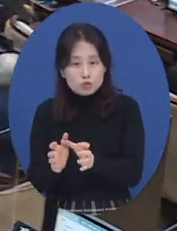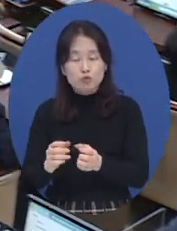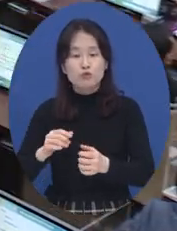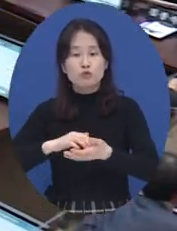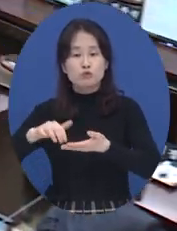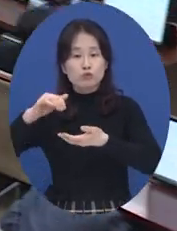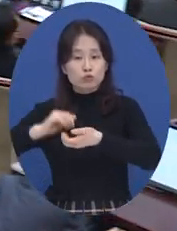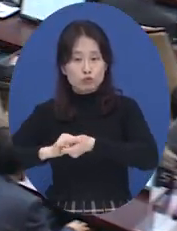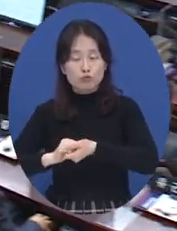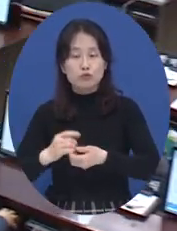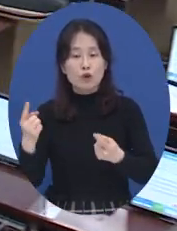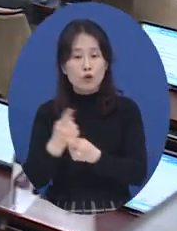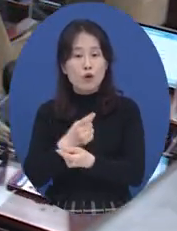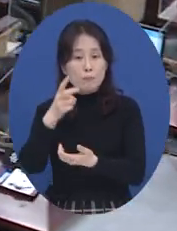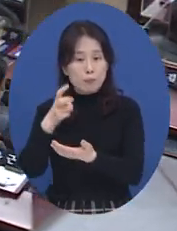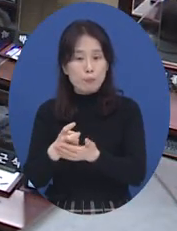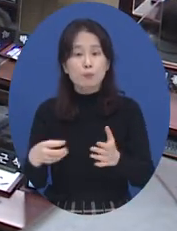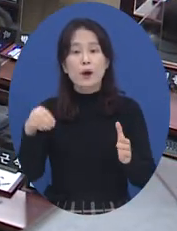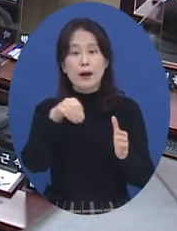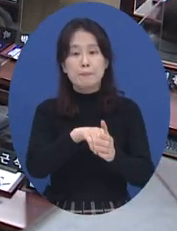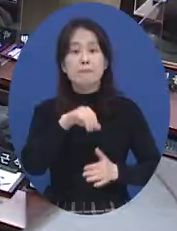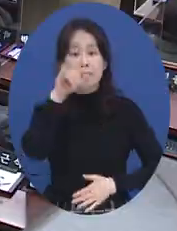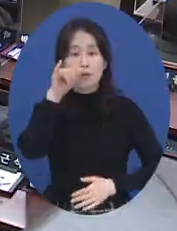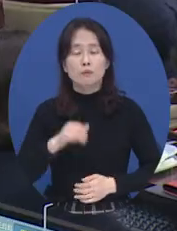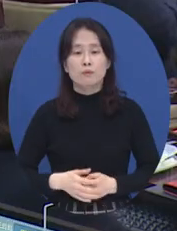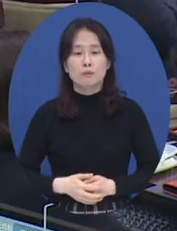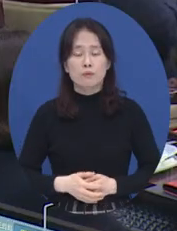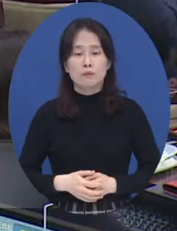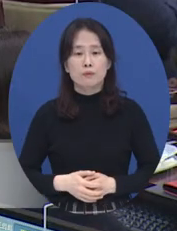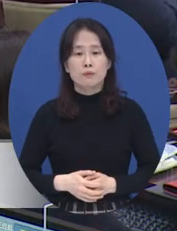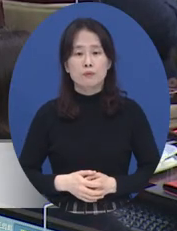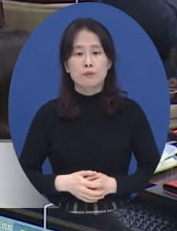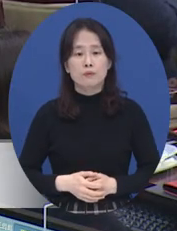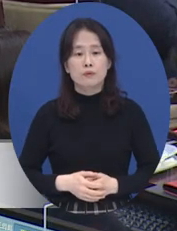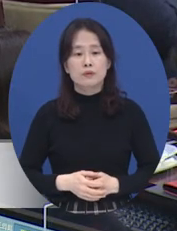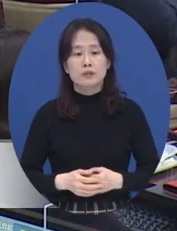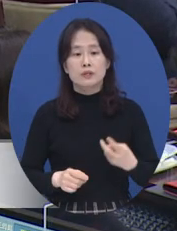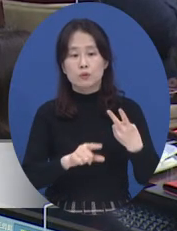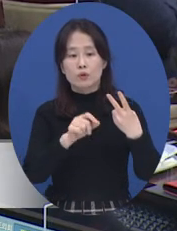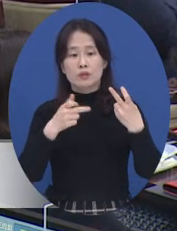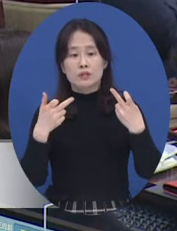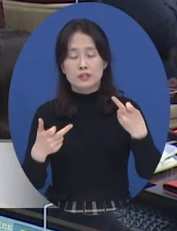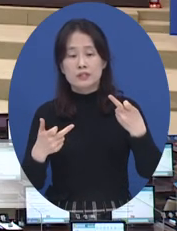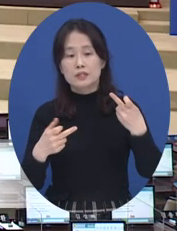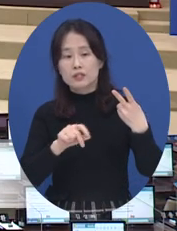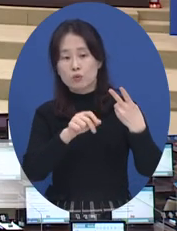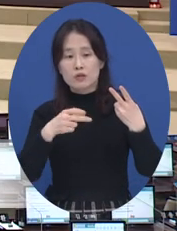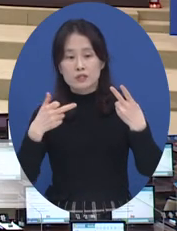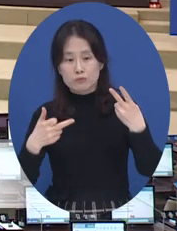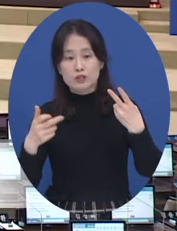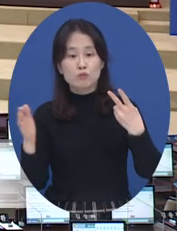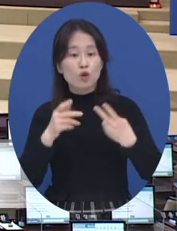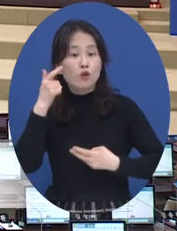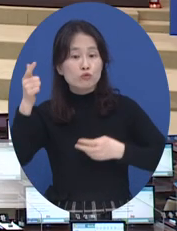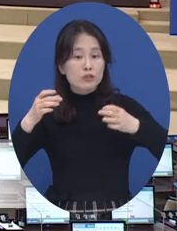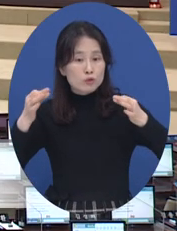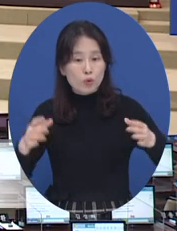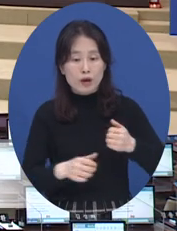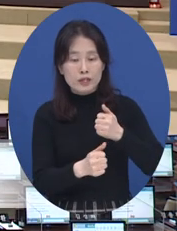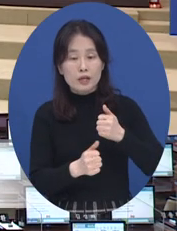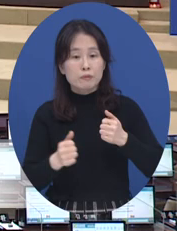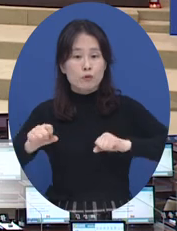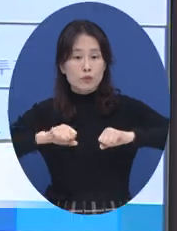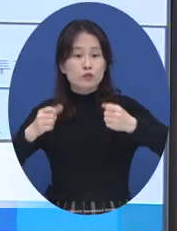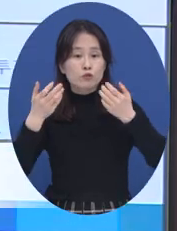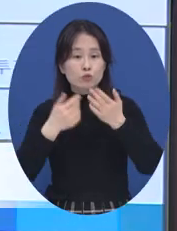정원조례 일부 개정 조례안 등도 포함돼 있습니다. 17일부터 22일까지 6일간은 상임위 활동을